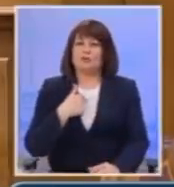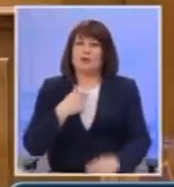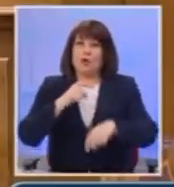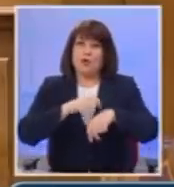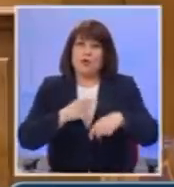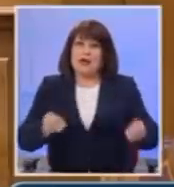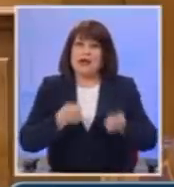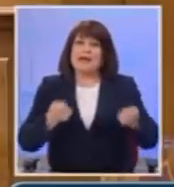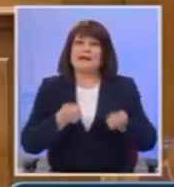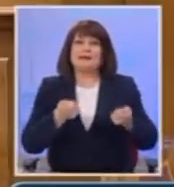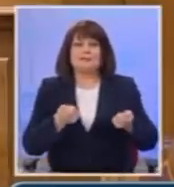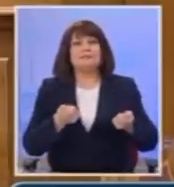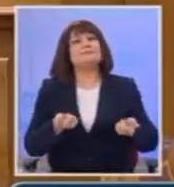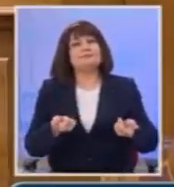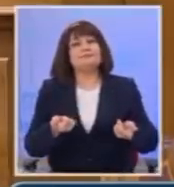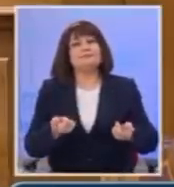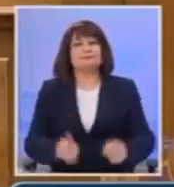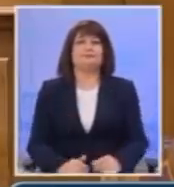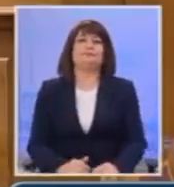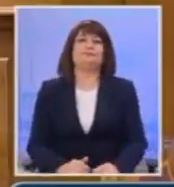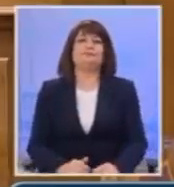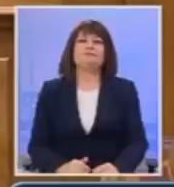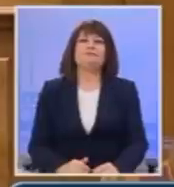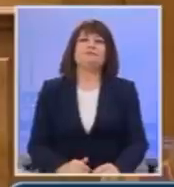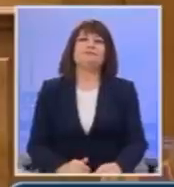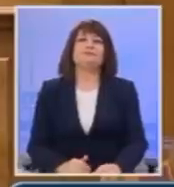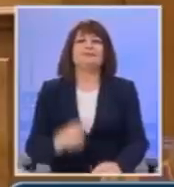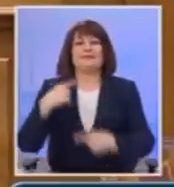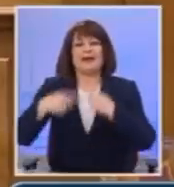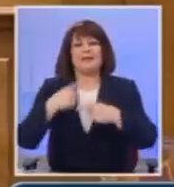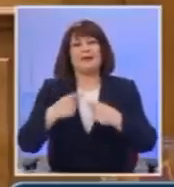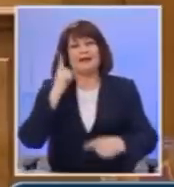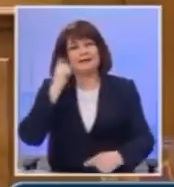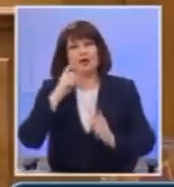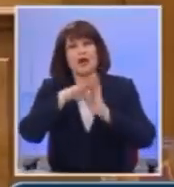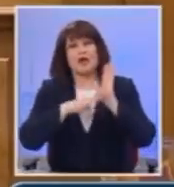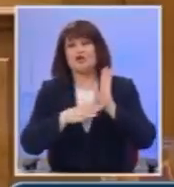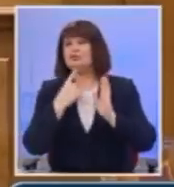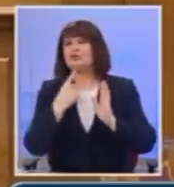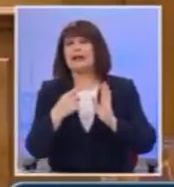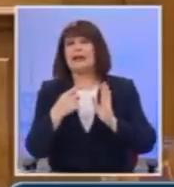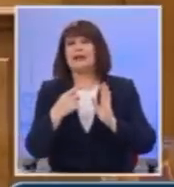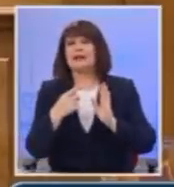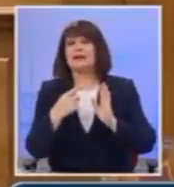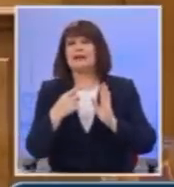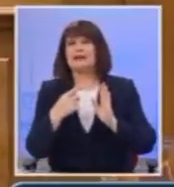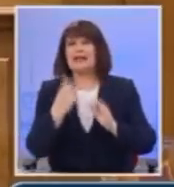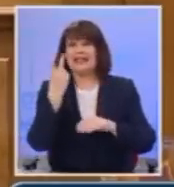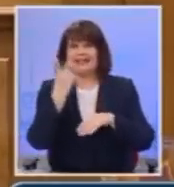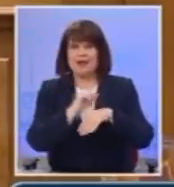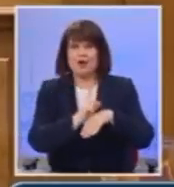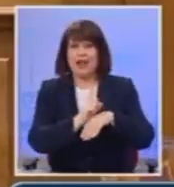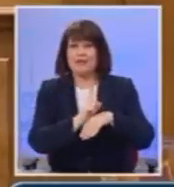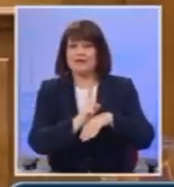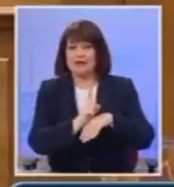ώρα και άρα έχω στο θέμα αυτό μια μεγαλύτερη εμπειρία, να σας πω ότι ο κανονισμός ορίζει ότι τα πρώτα 2 λεπτά είναι